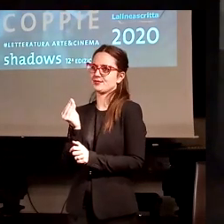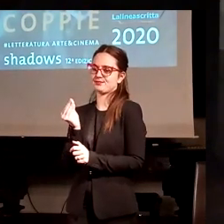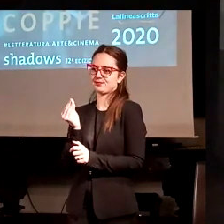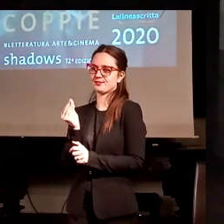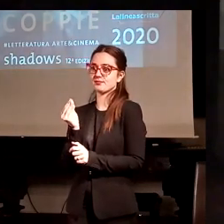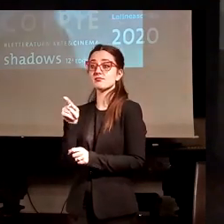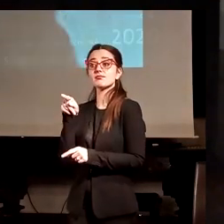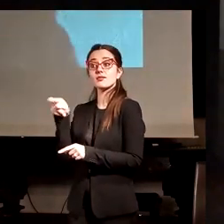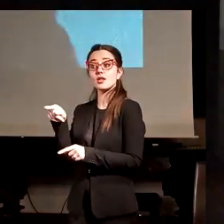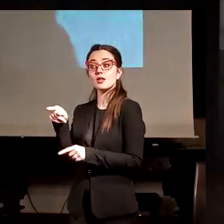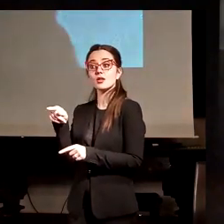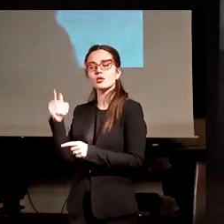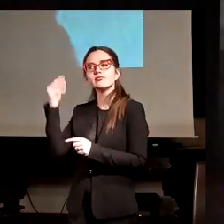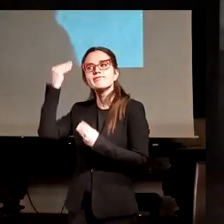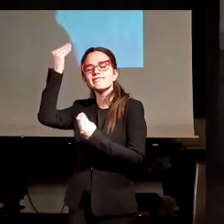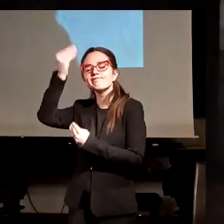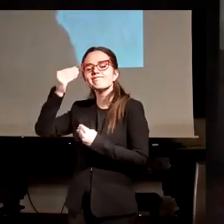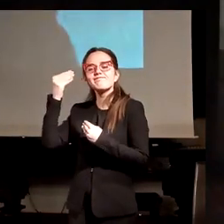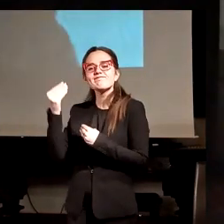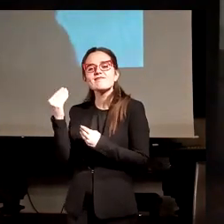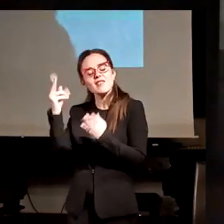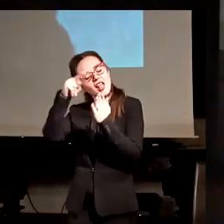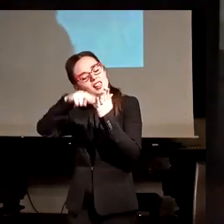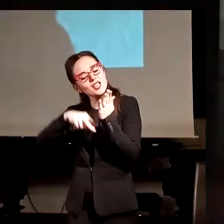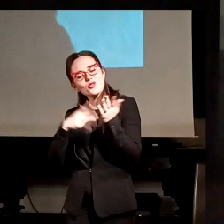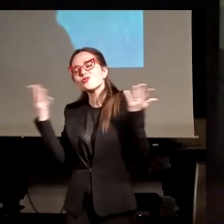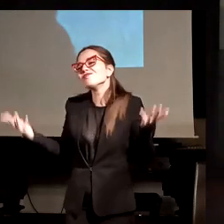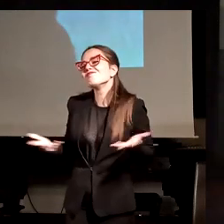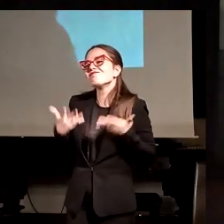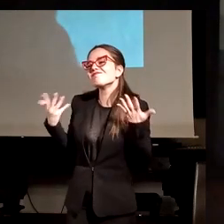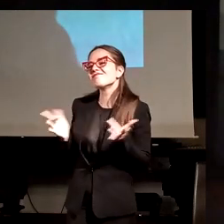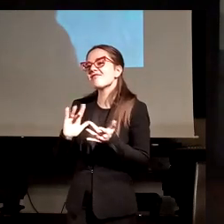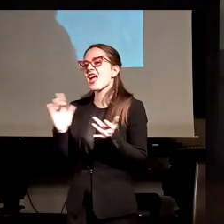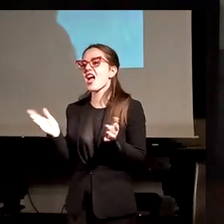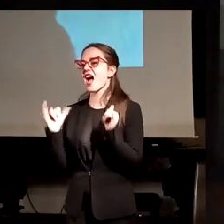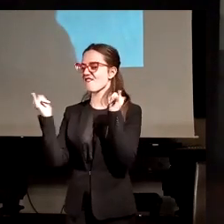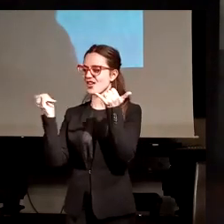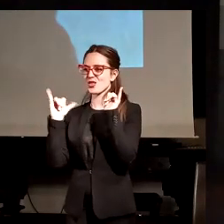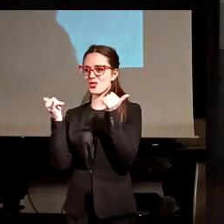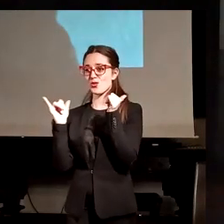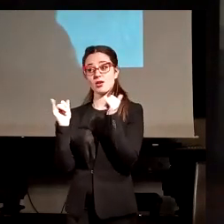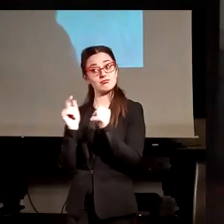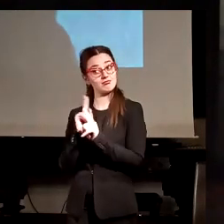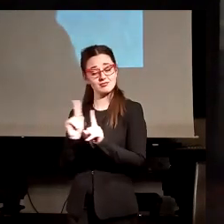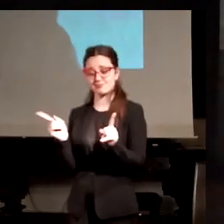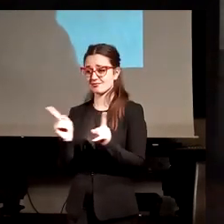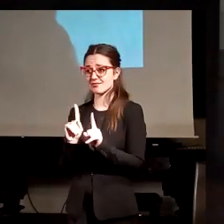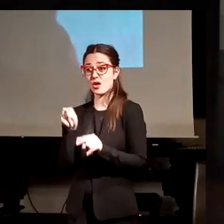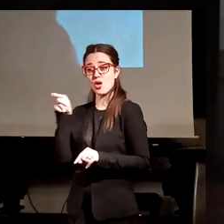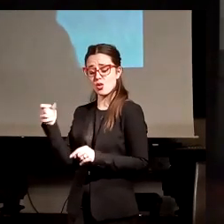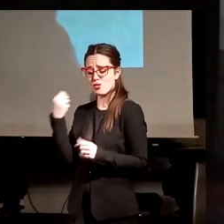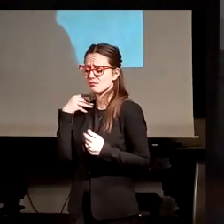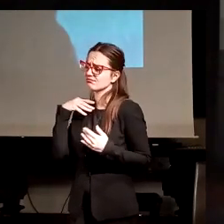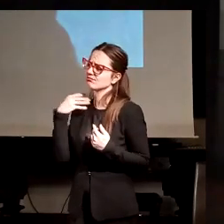ci porta in fasi e spazi di divertimento di avventura ma che in realtà scrittore di grandissima straordinaria